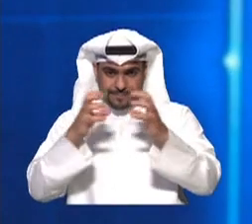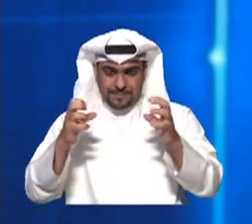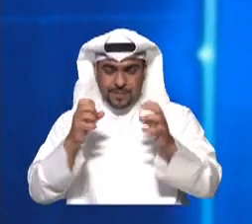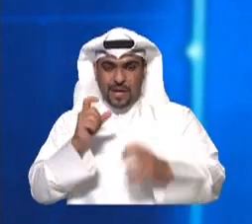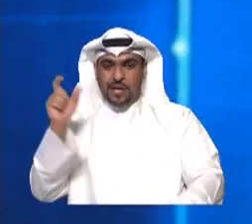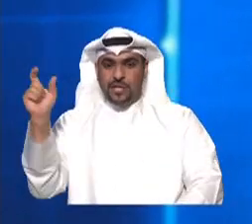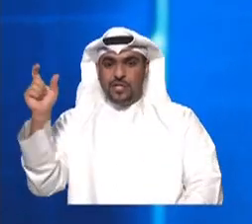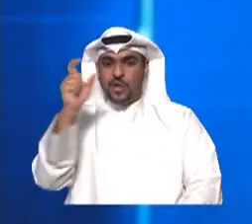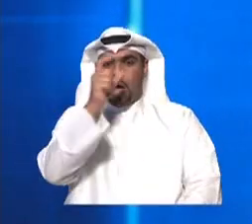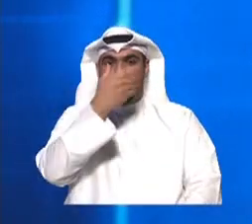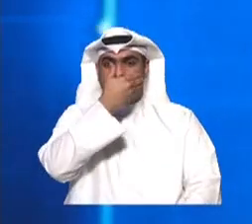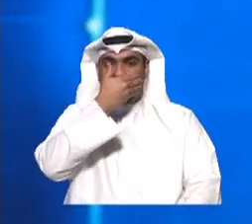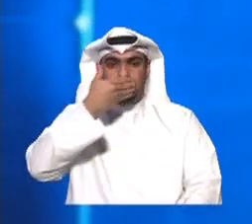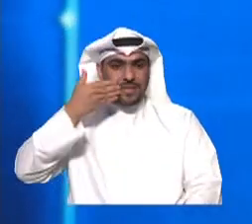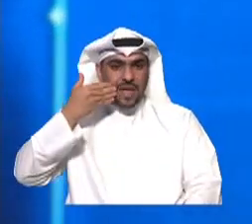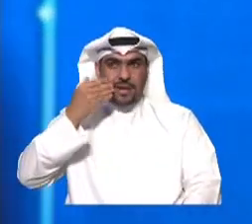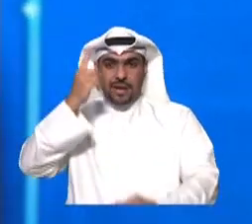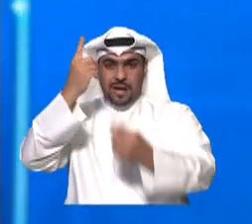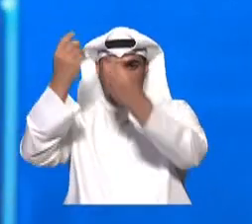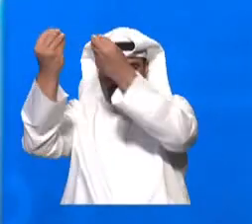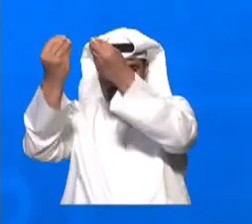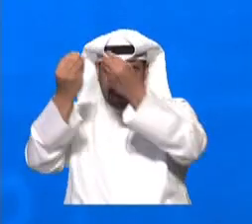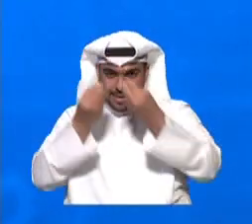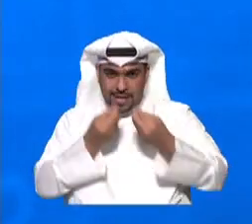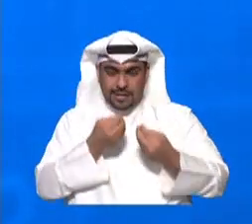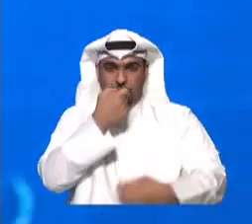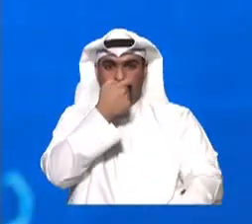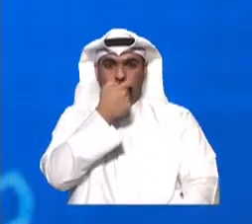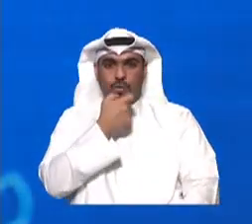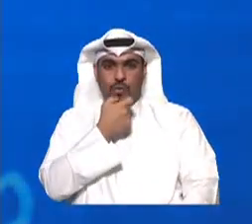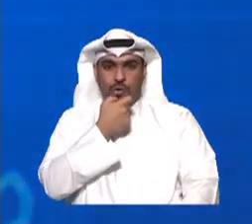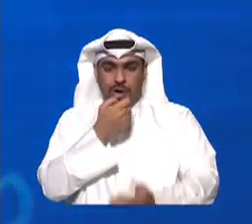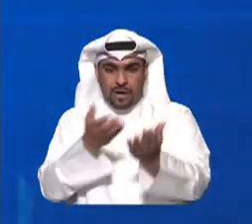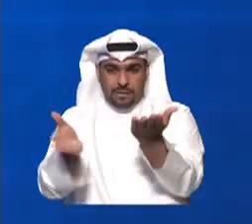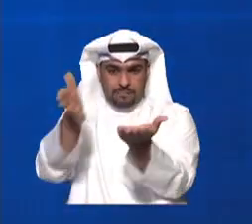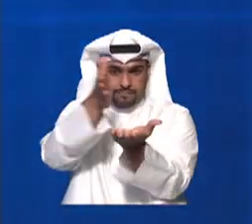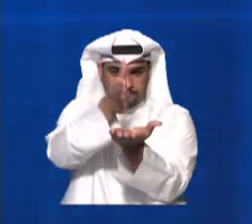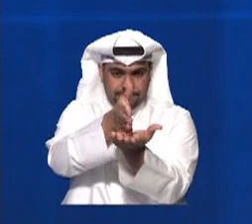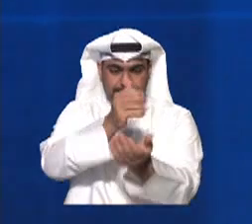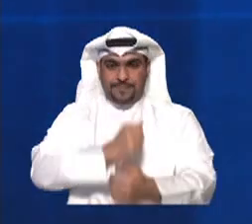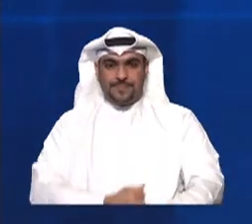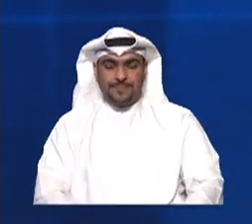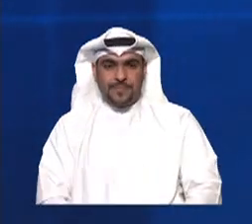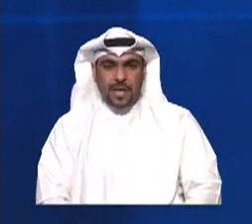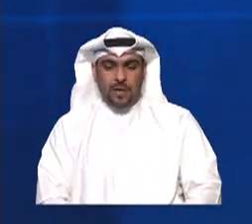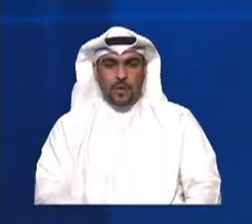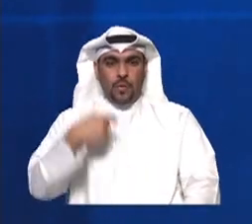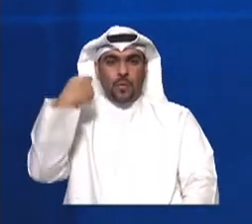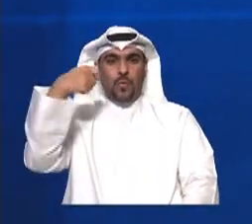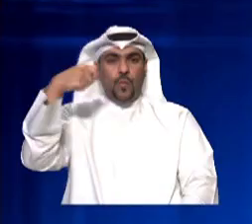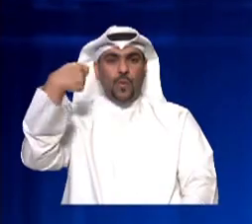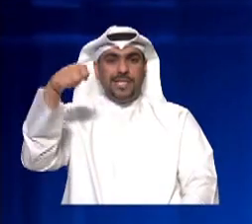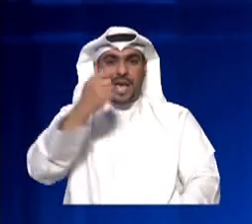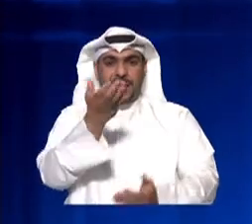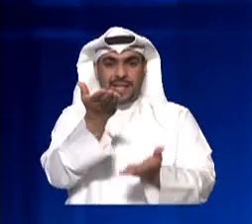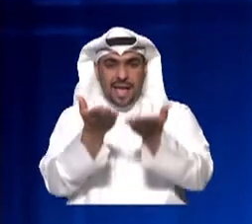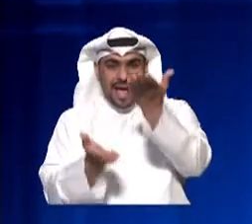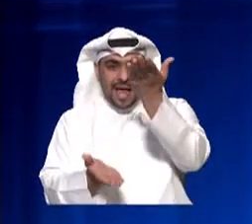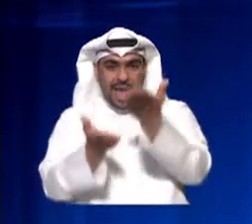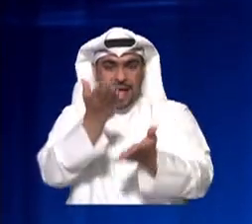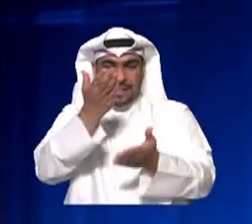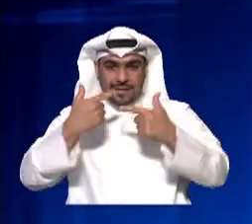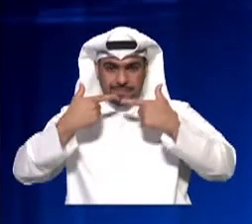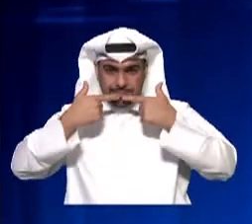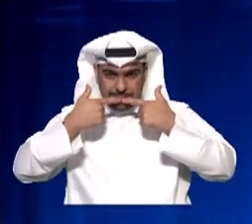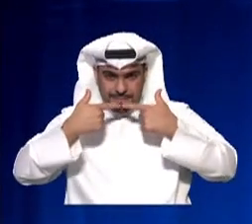القرآن هدى للناس وبينات من الهدى والفرقان. تعلن وزارة العدل للجمهور الكريم عن اجتماع هيئة